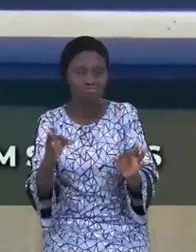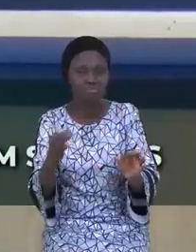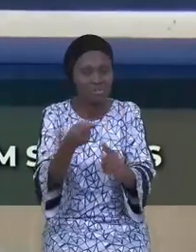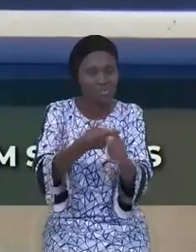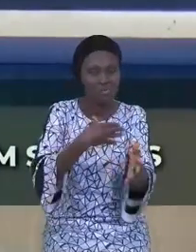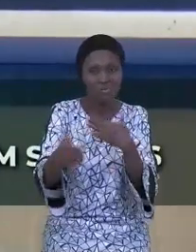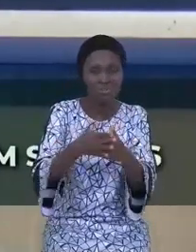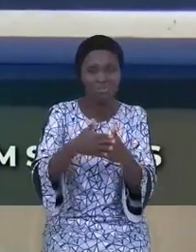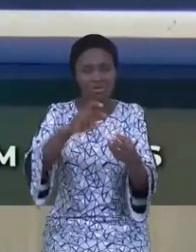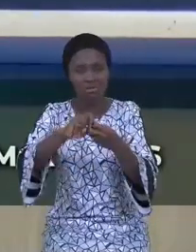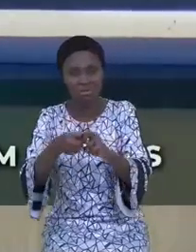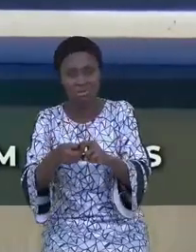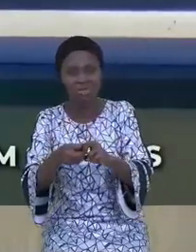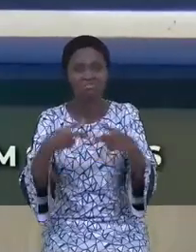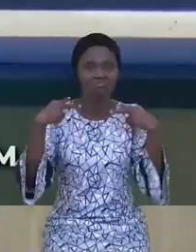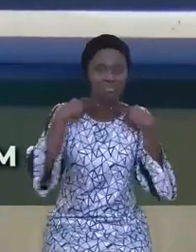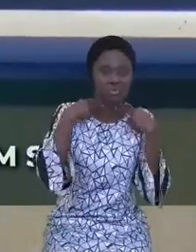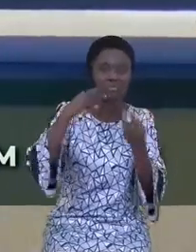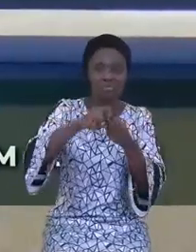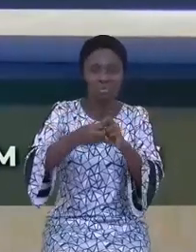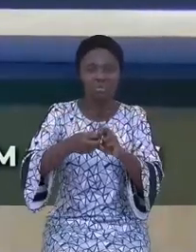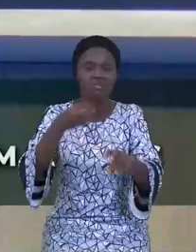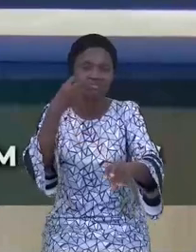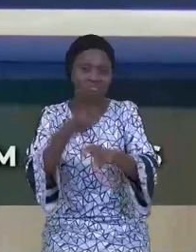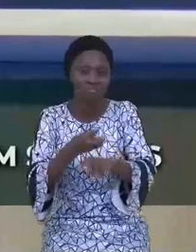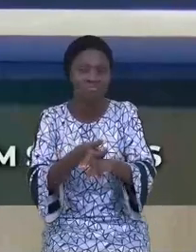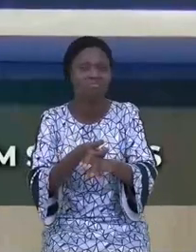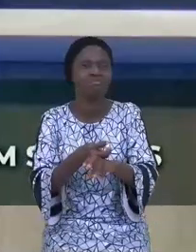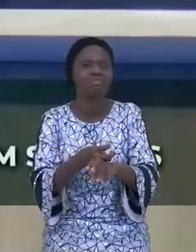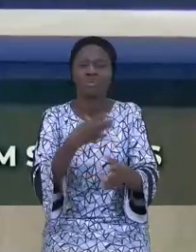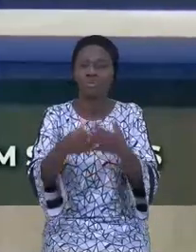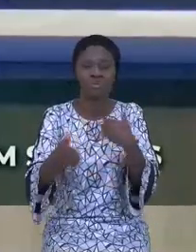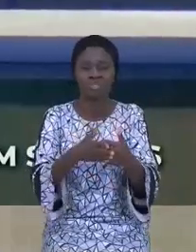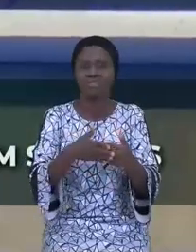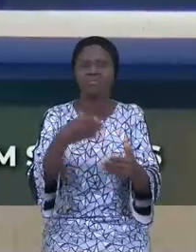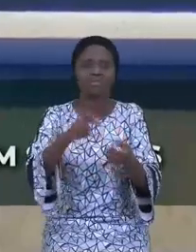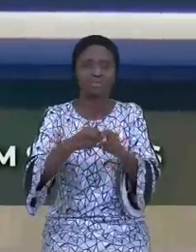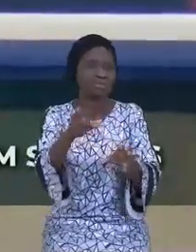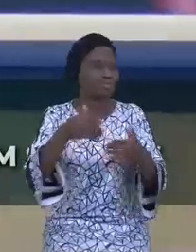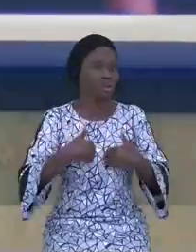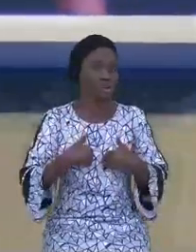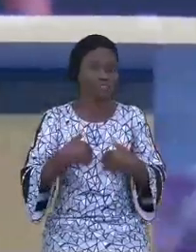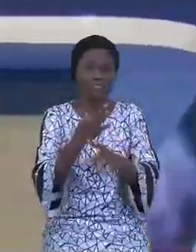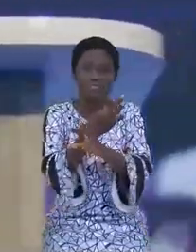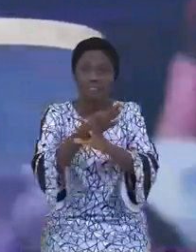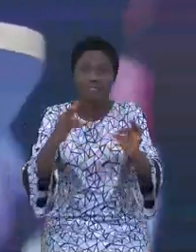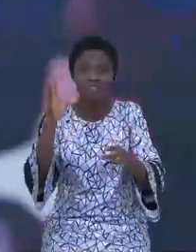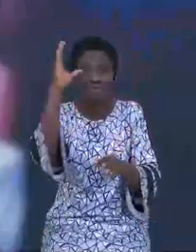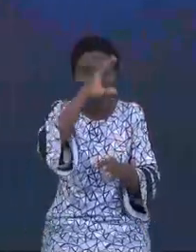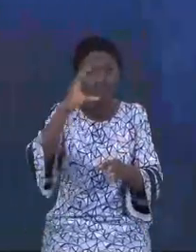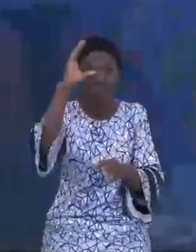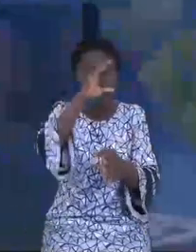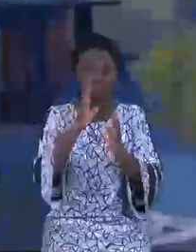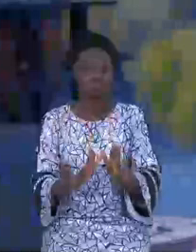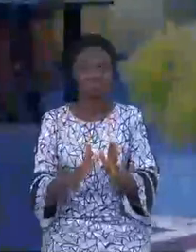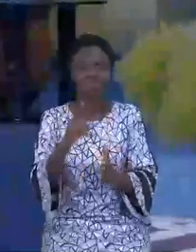de tout joug, de tout problème, de tout malheur, de tout problème, ceux qui cherchent la liberté, ce